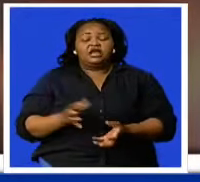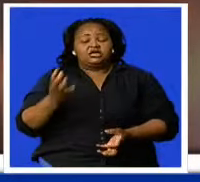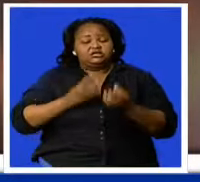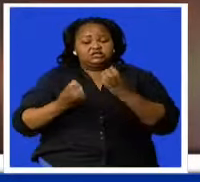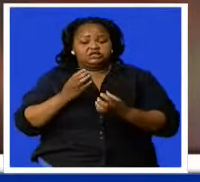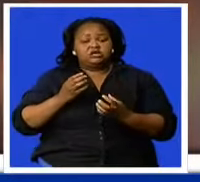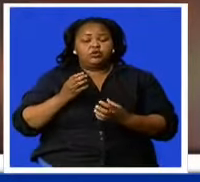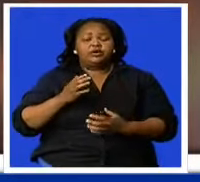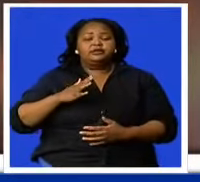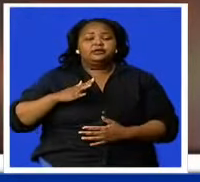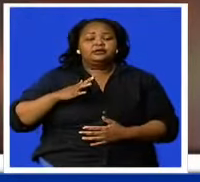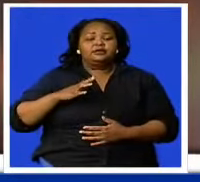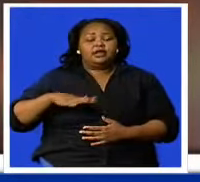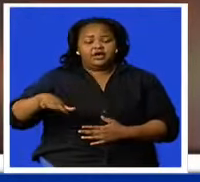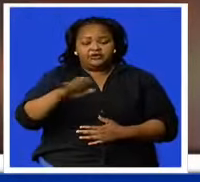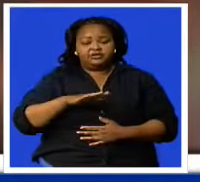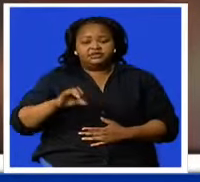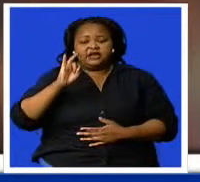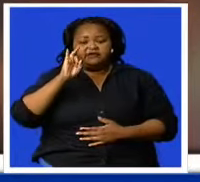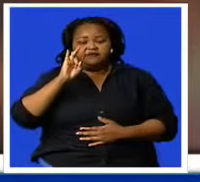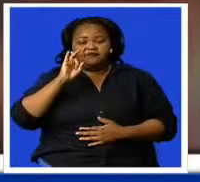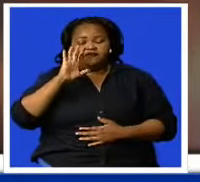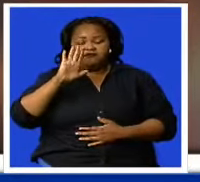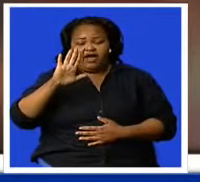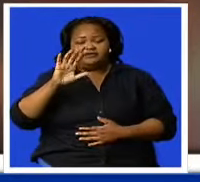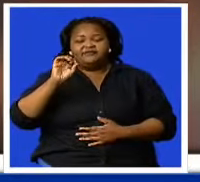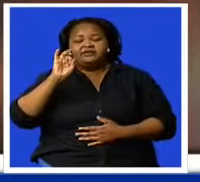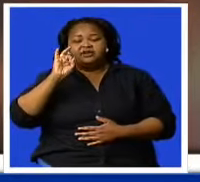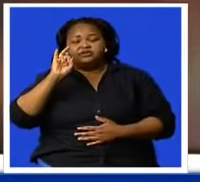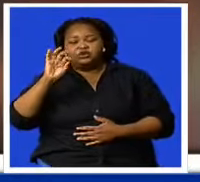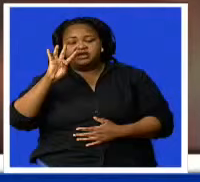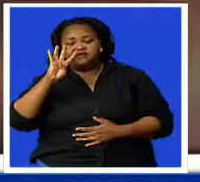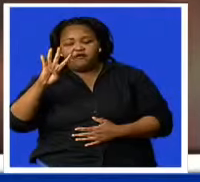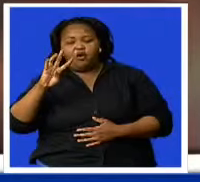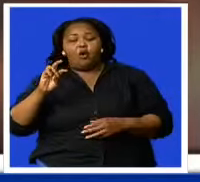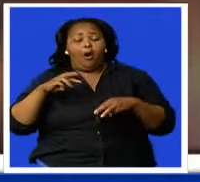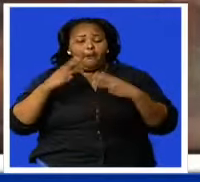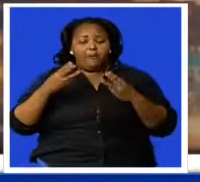sona sina 524 webantu labatholakele nalo mkhuhlane.